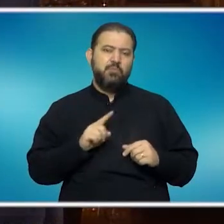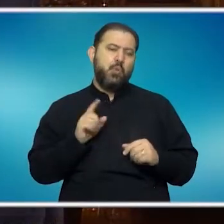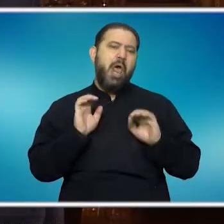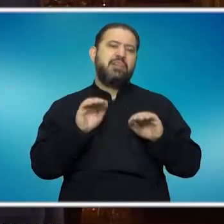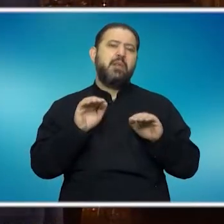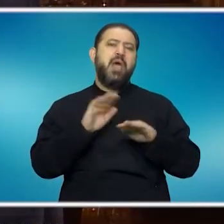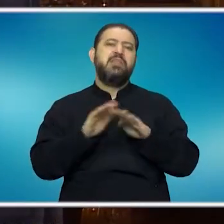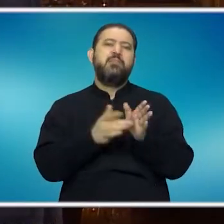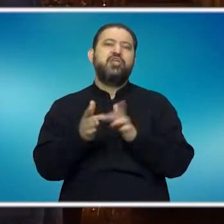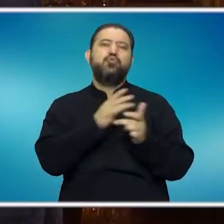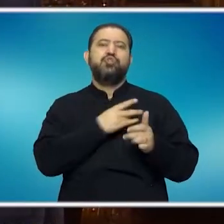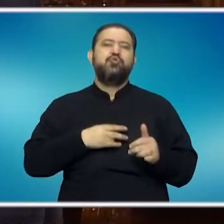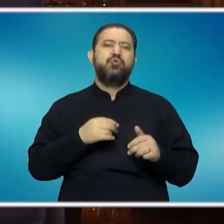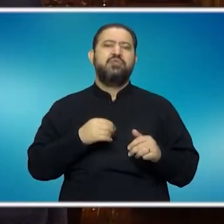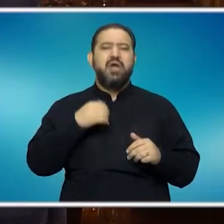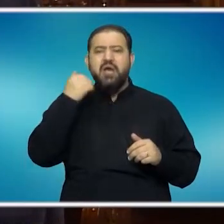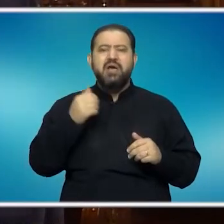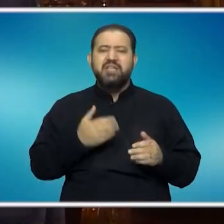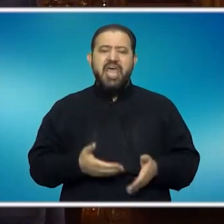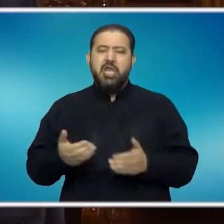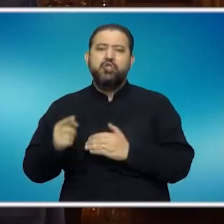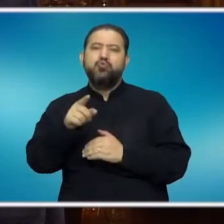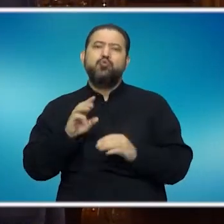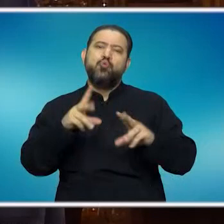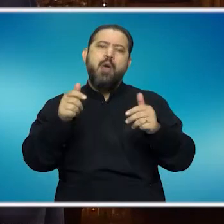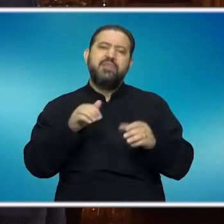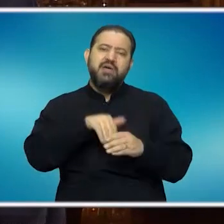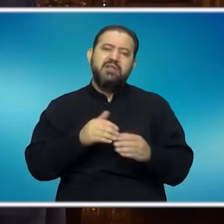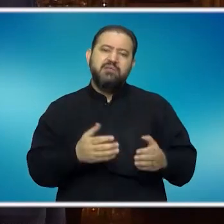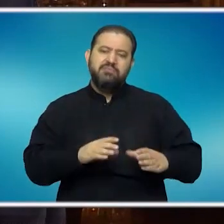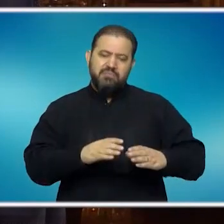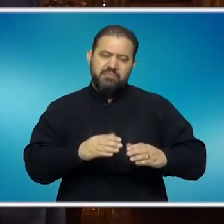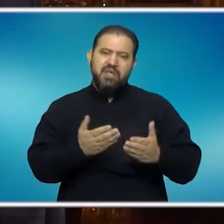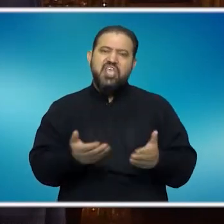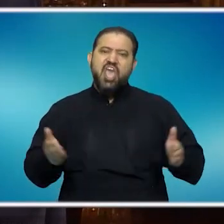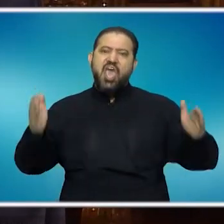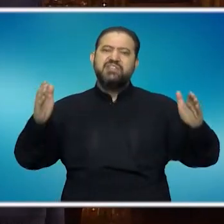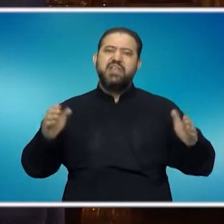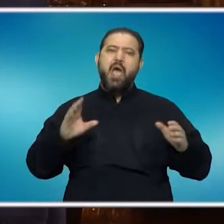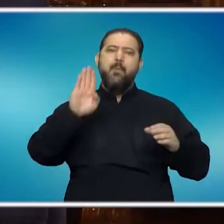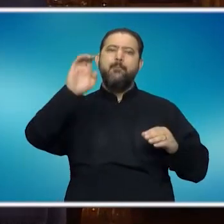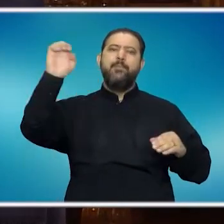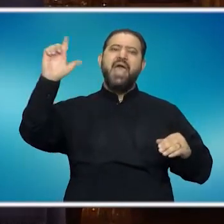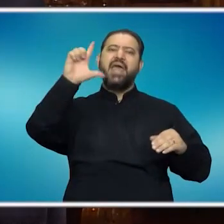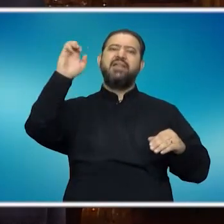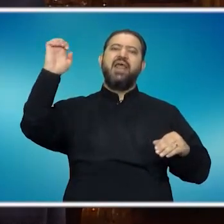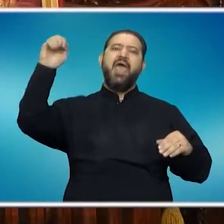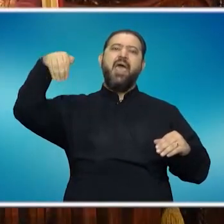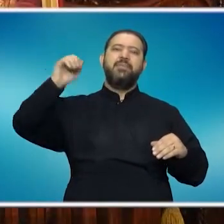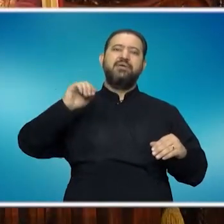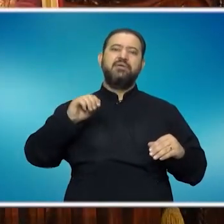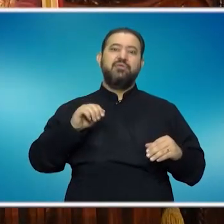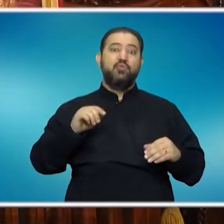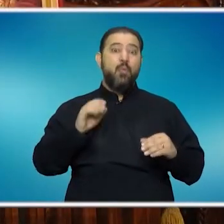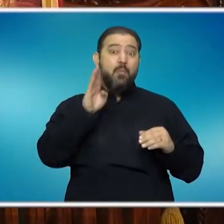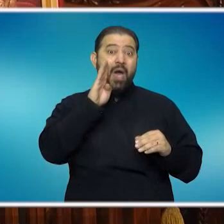l-ar fi întrebat pe Mântuitorul Hristos cum te-ai născut tu în iezlea Betleemului, nu? Pentru că aceste lucruri tainice